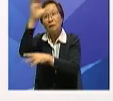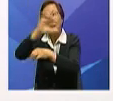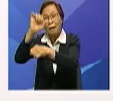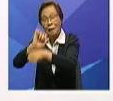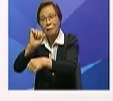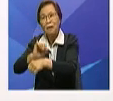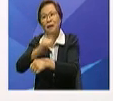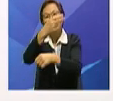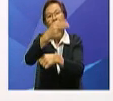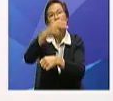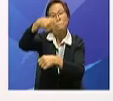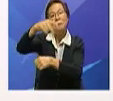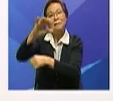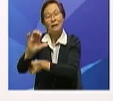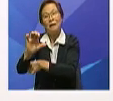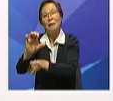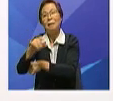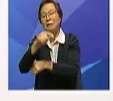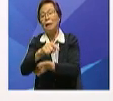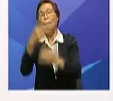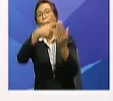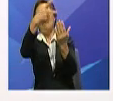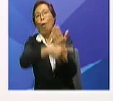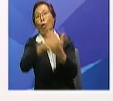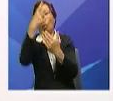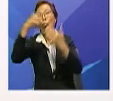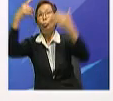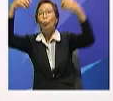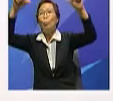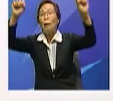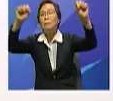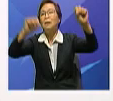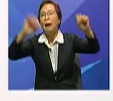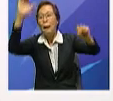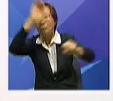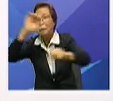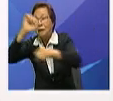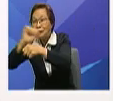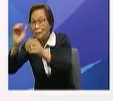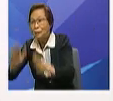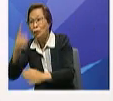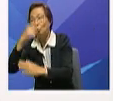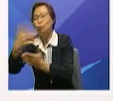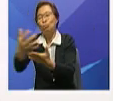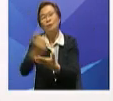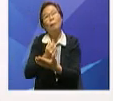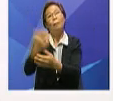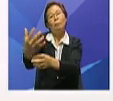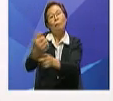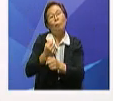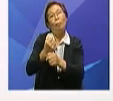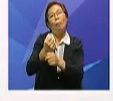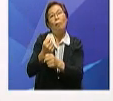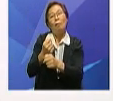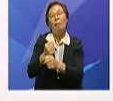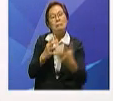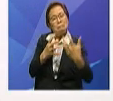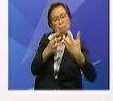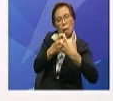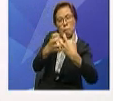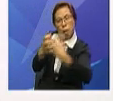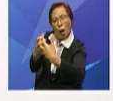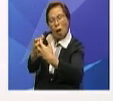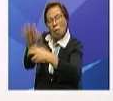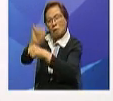dikenali sebagai svc sebagai inisiatif kepada majikan dan pencari pekerja untuk mendapatkan padane pekerjaan